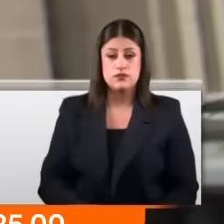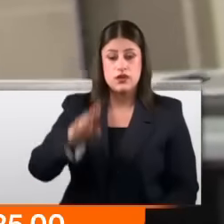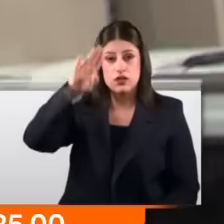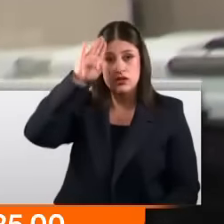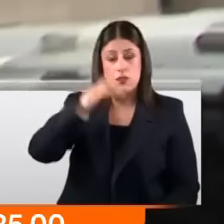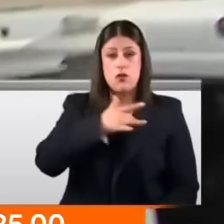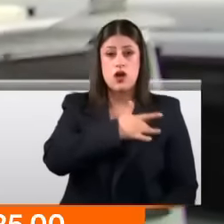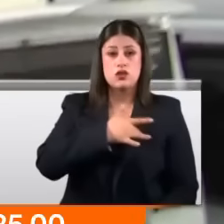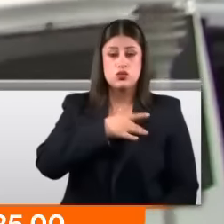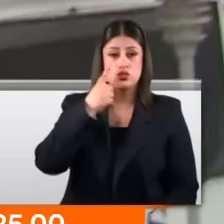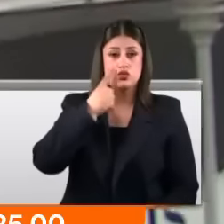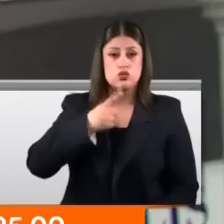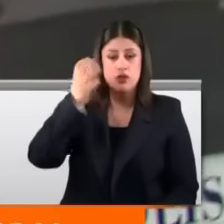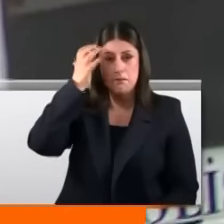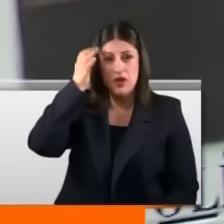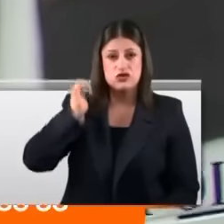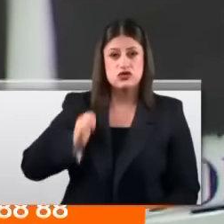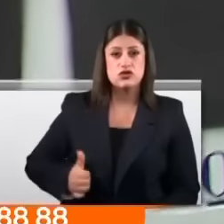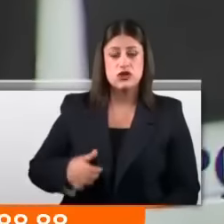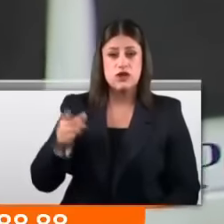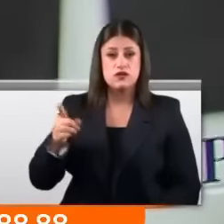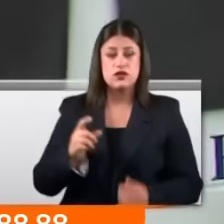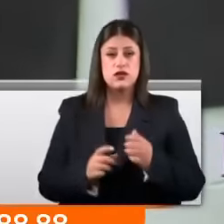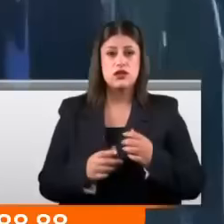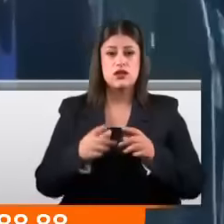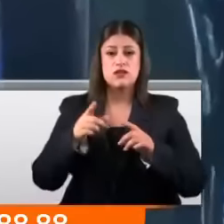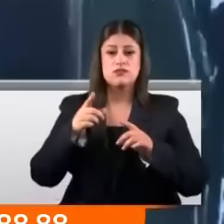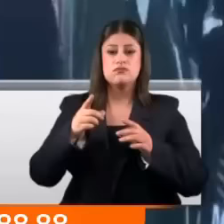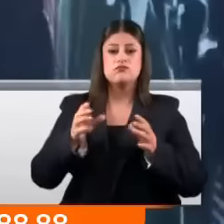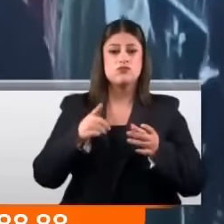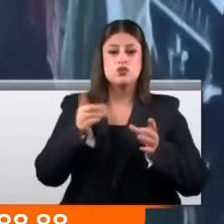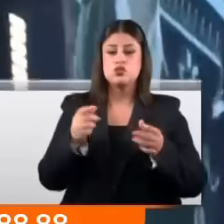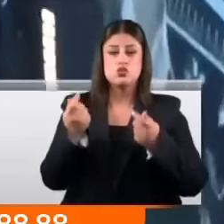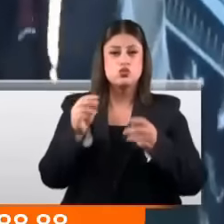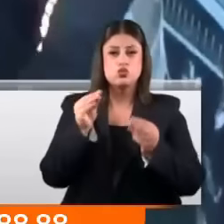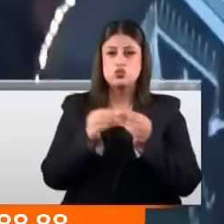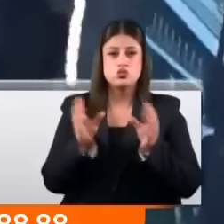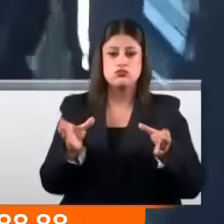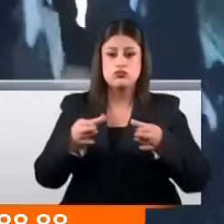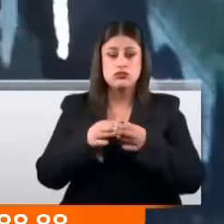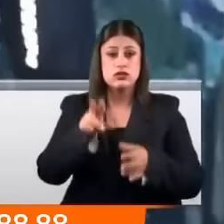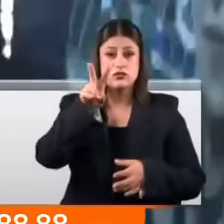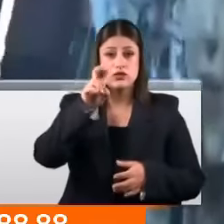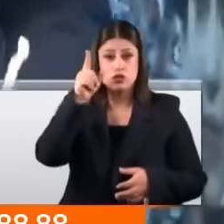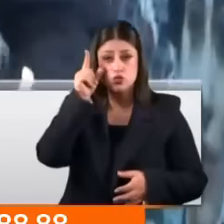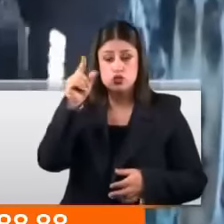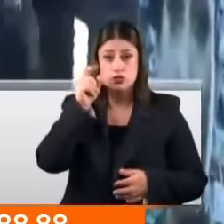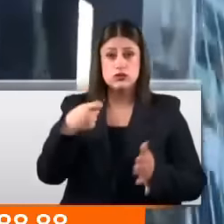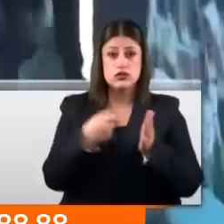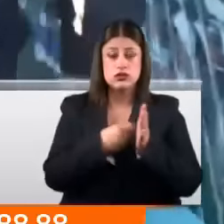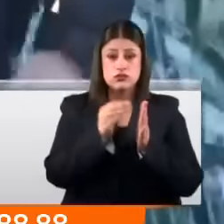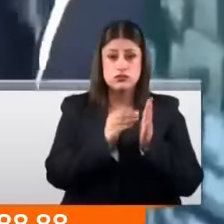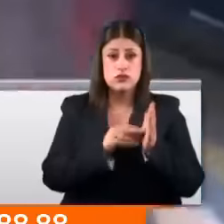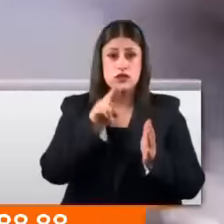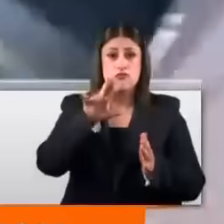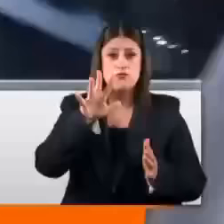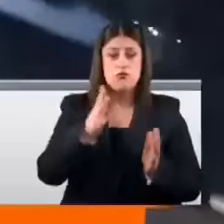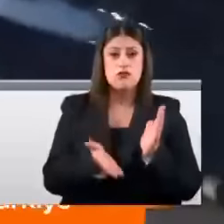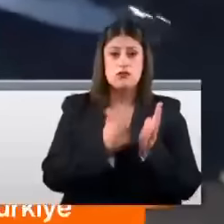İstanbul Anadolu Cumhuriyet Başsavcılığı Terör ve Örgütlü Suçlar Soruşturma Bürosu 28 şüpheli hakkında 75